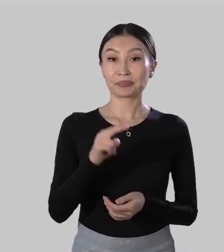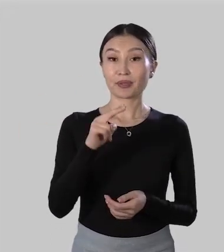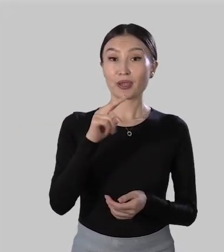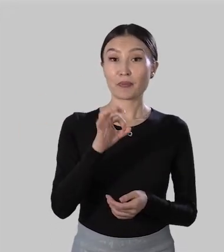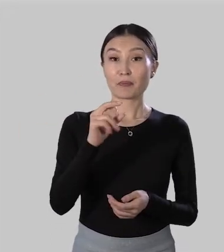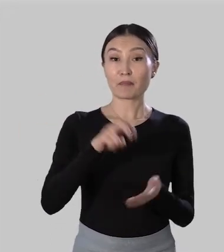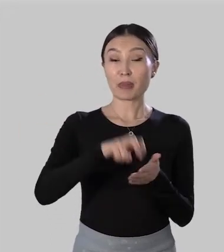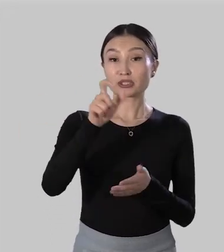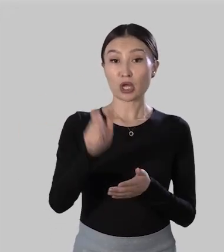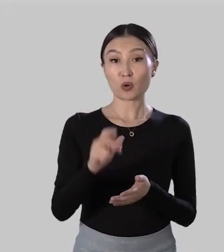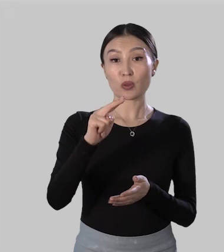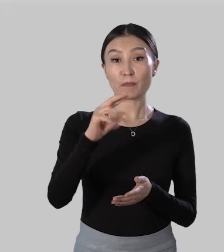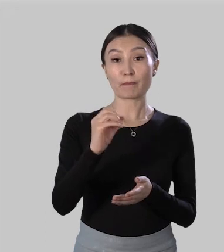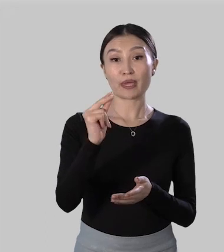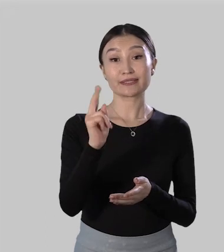Почтальон Печкин.